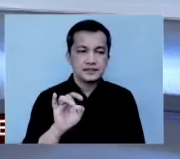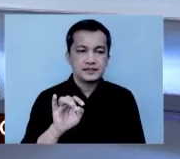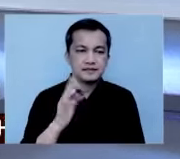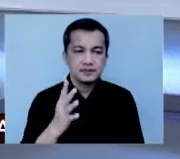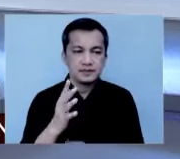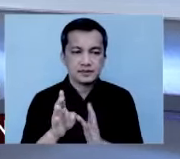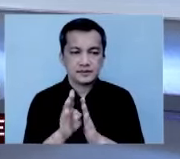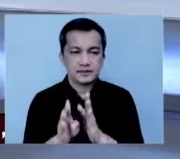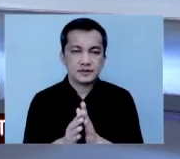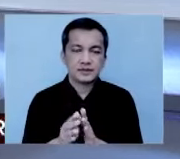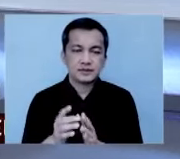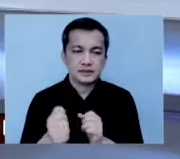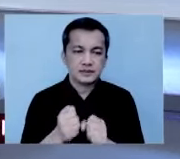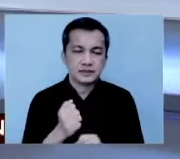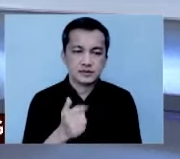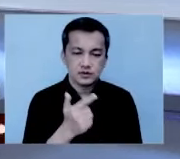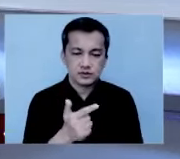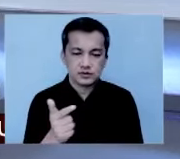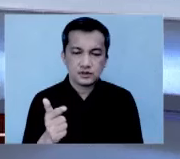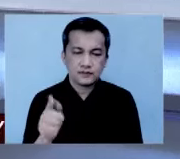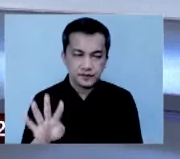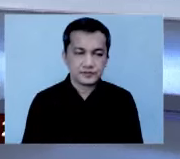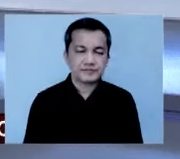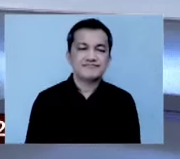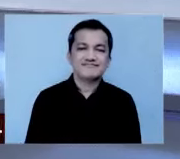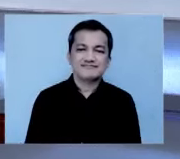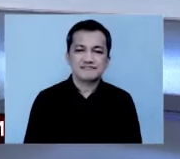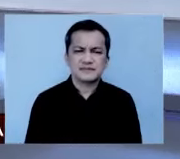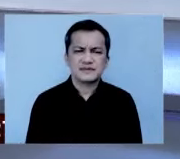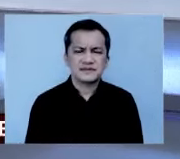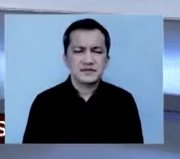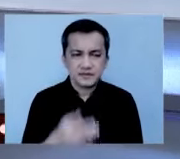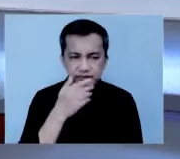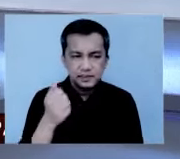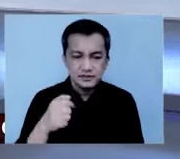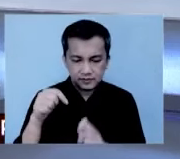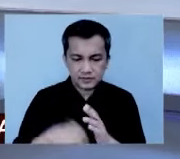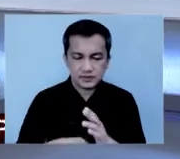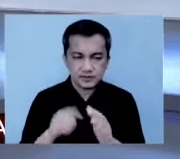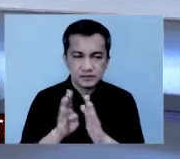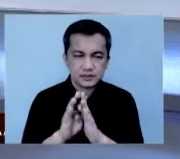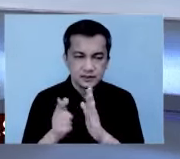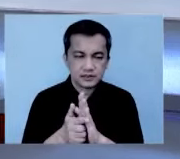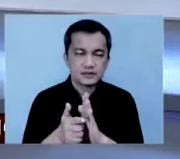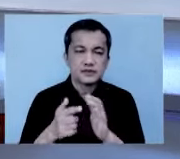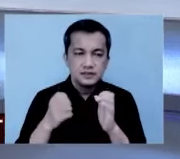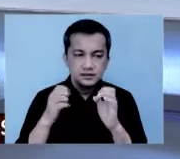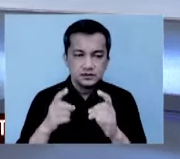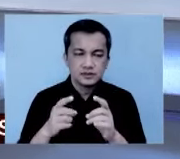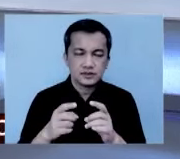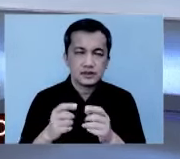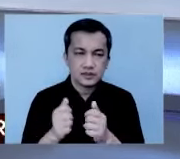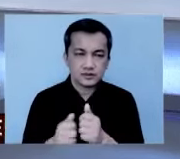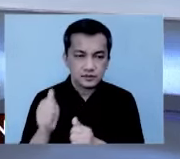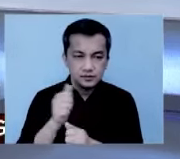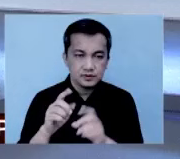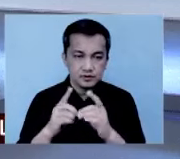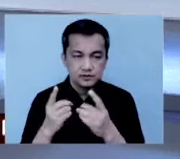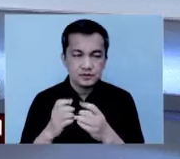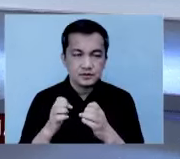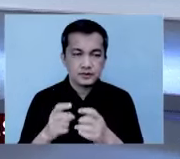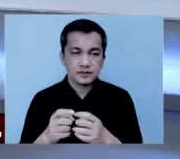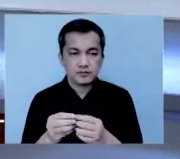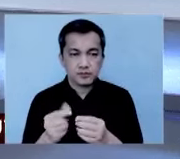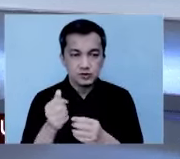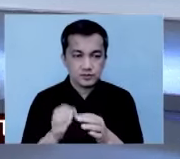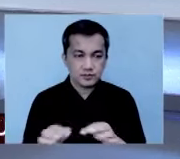taong 2024. Maganda talaga kung may malalim na background sa edukasyon ang kalihim ng DepEd. Pero higit po sa lahat, kailangan